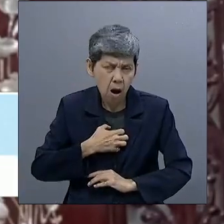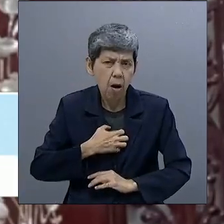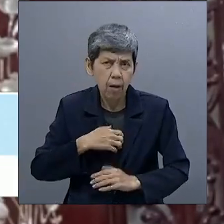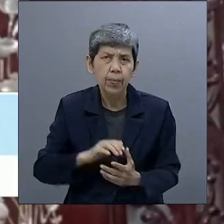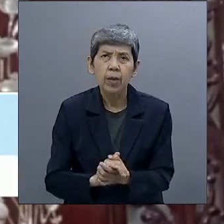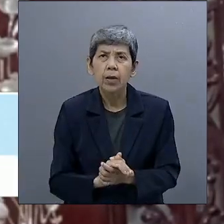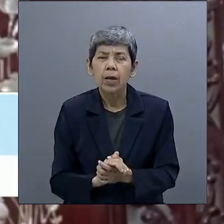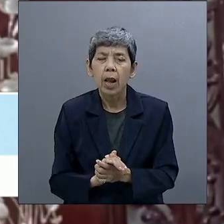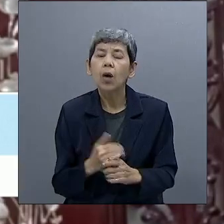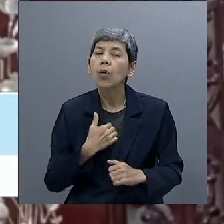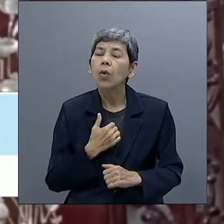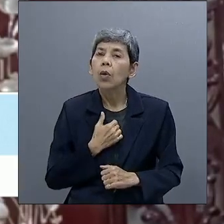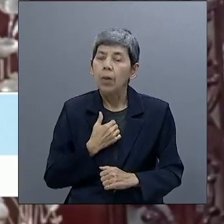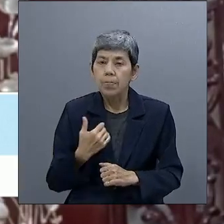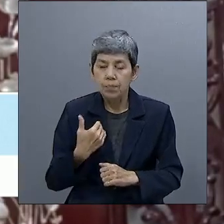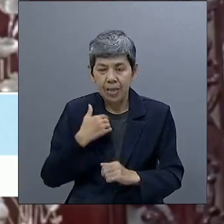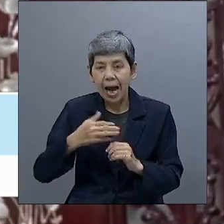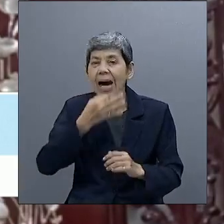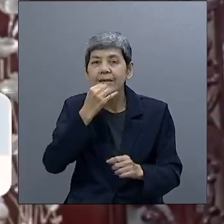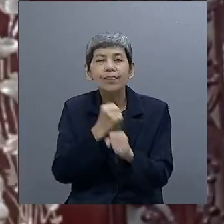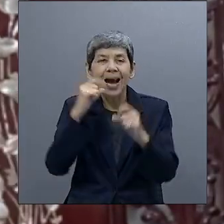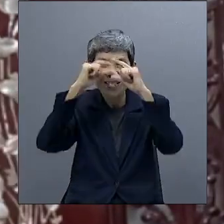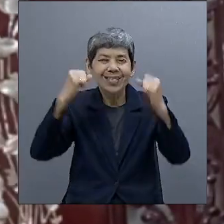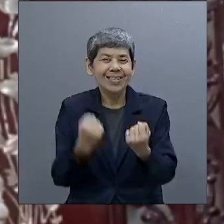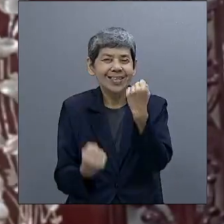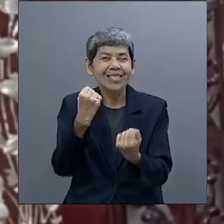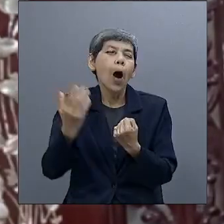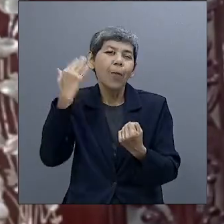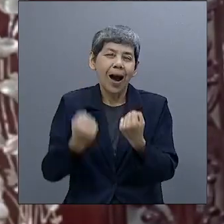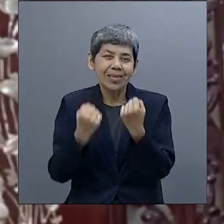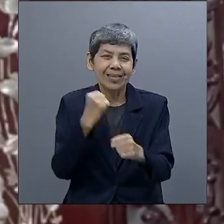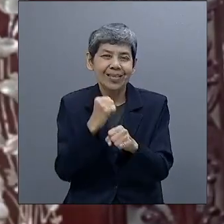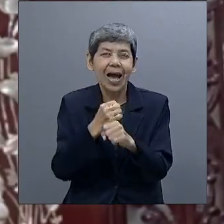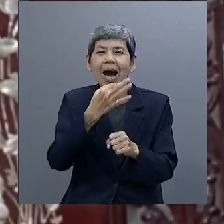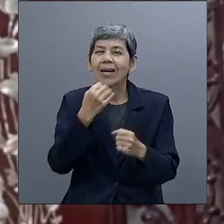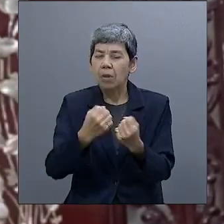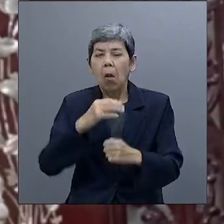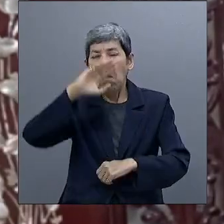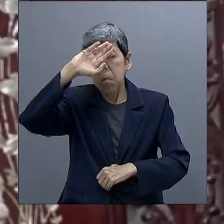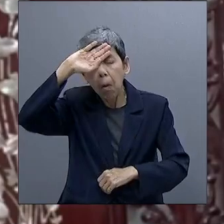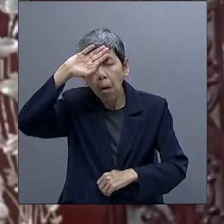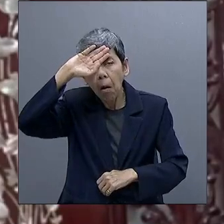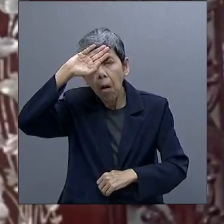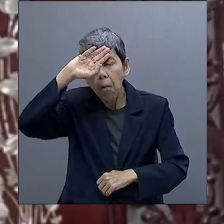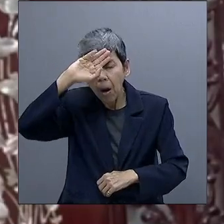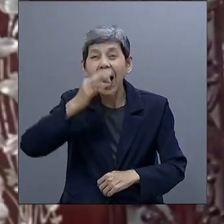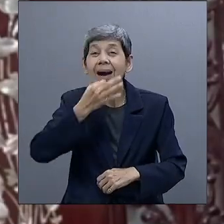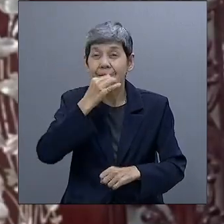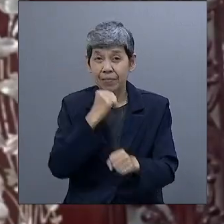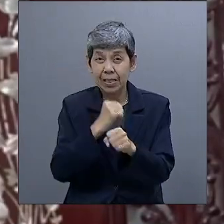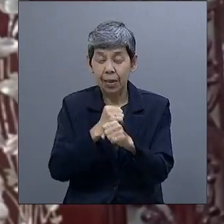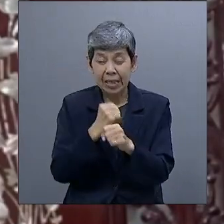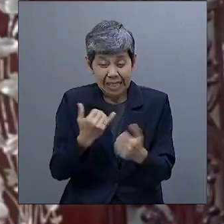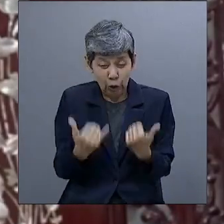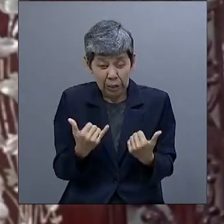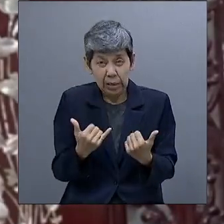ท่านและโยมเขาได้มีอาชีพขับแท็กซี่มาก่อนเขาป่วยและอาชีพหลังสุดท้าย